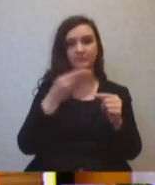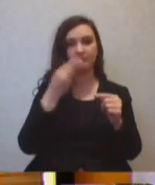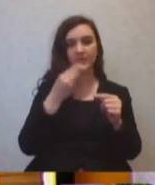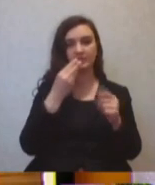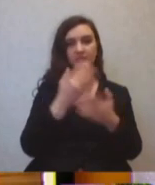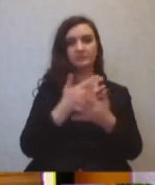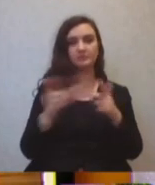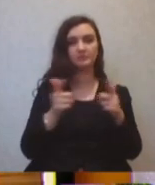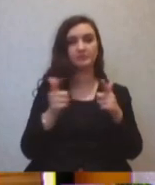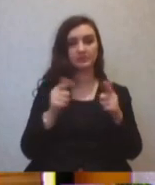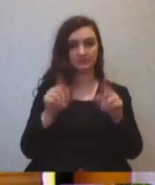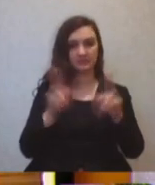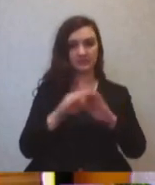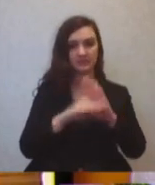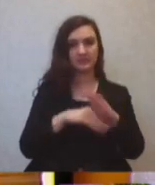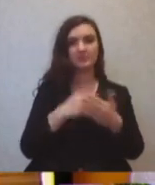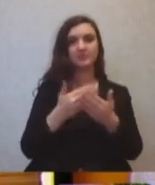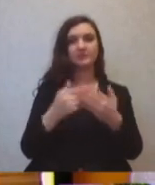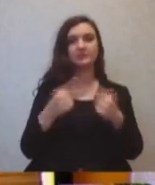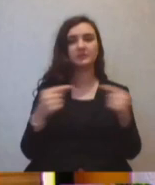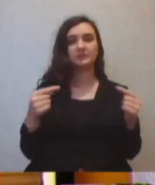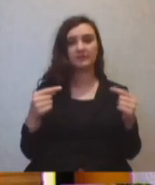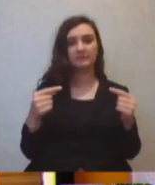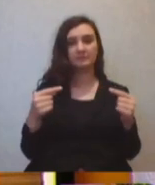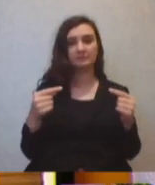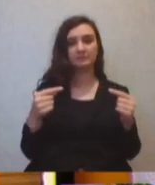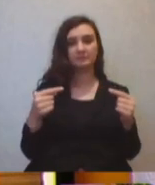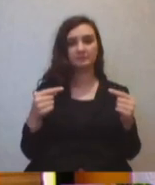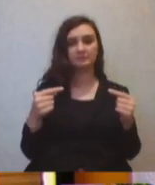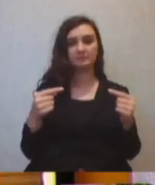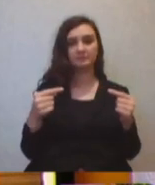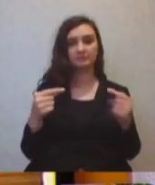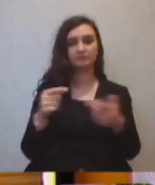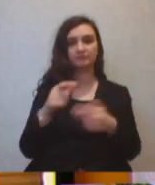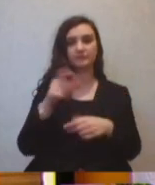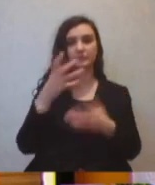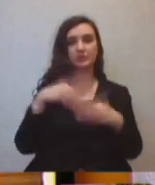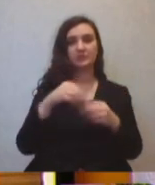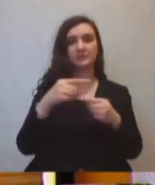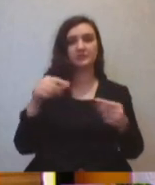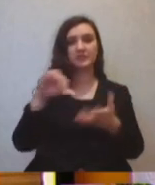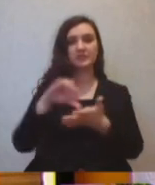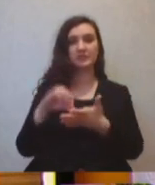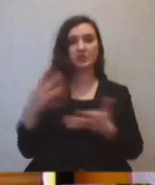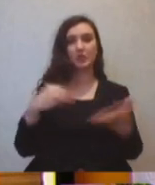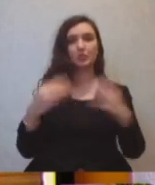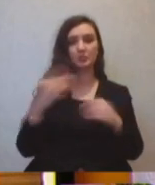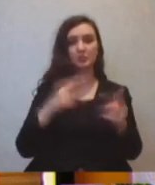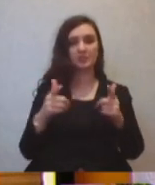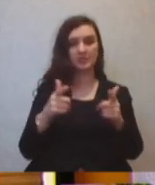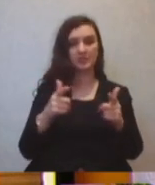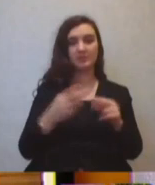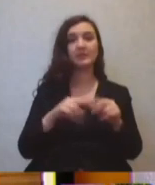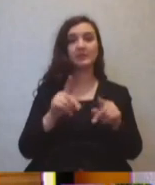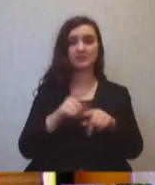კერძების მომზადების ტრადიცია, ან მაგალითად სხვადასხვა წევრის, ოჯახის სხვადასხვა წევრის ჩართულობით მომზადება,